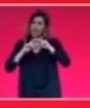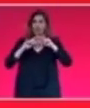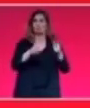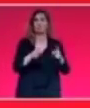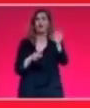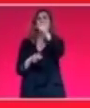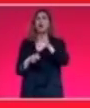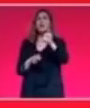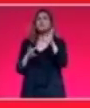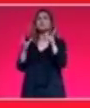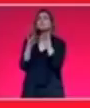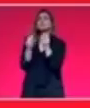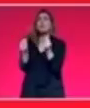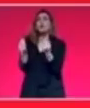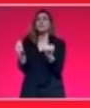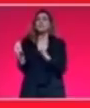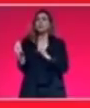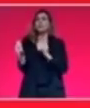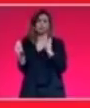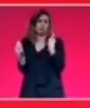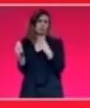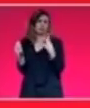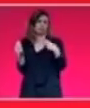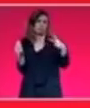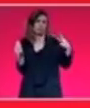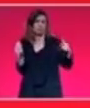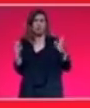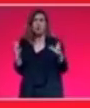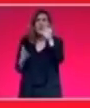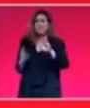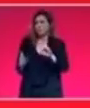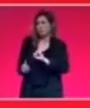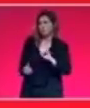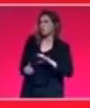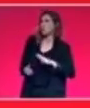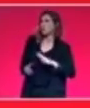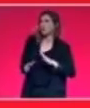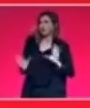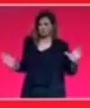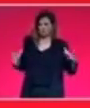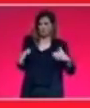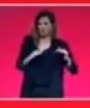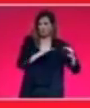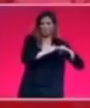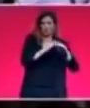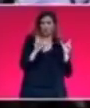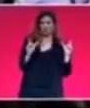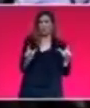των πολλών ταυτοτήτων και των διαφορετικών καταγωγών, όχι μια Ευρώπη φοβισμένη, περίκλειστη και